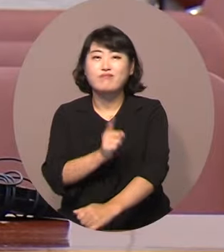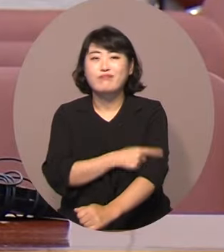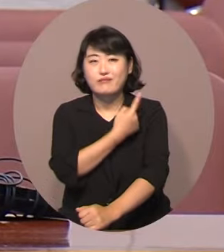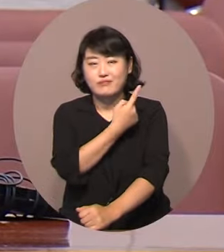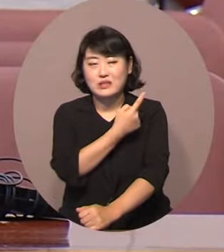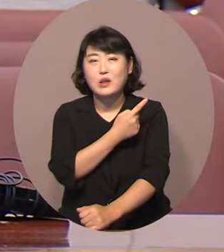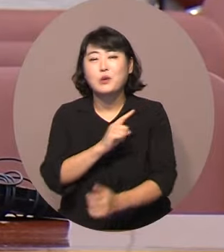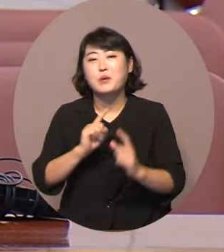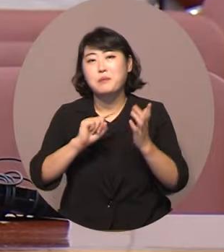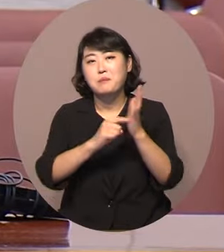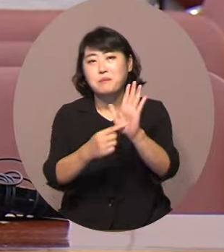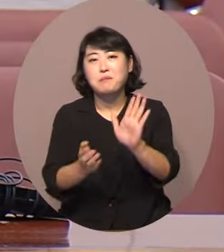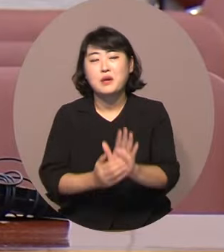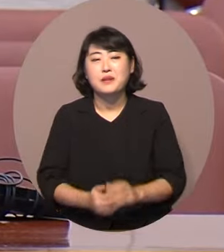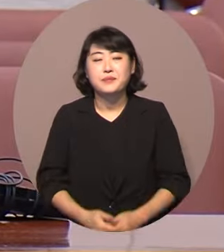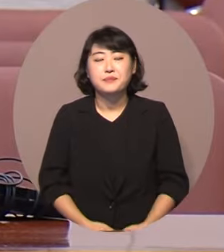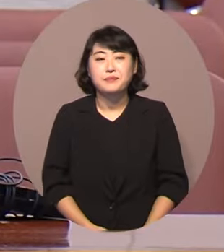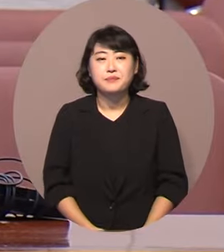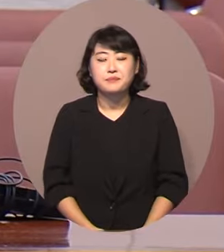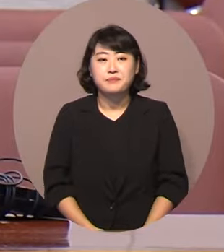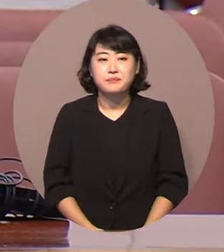선언했습니다 MBC 뉴스 병원입니다